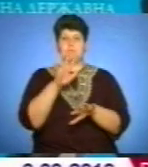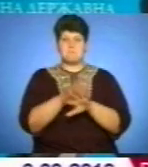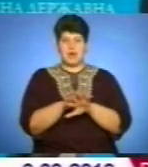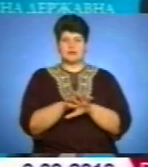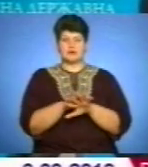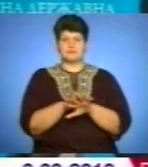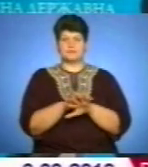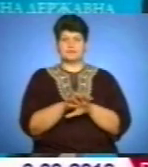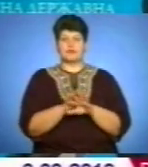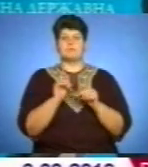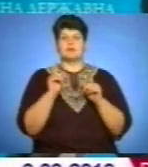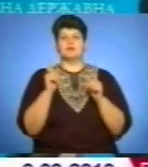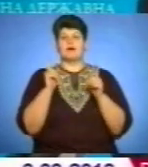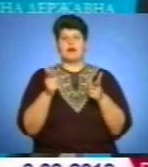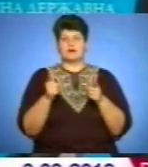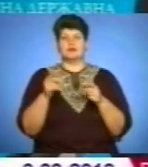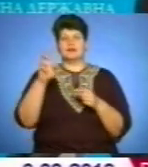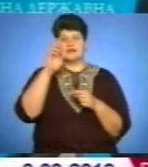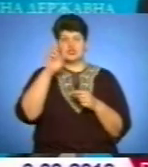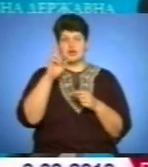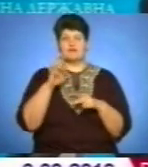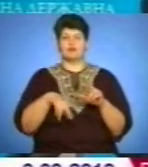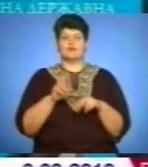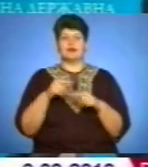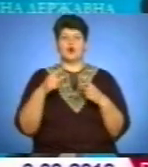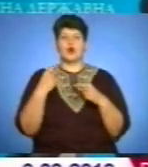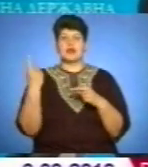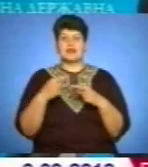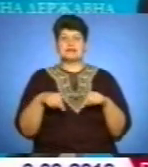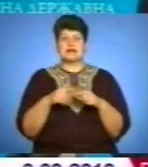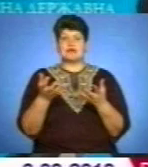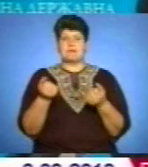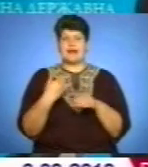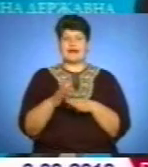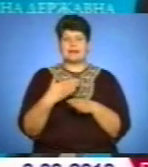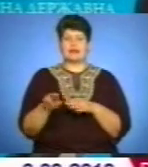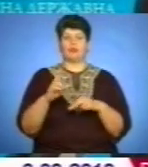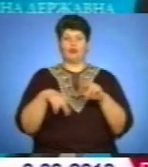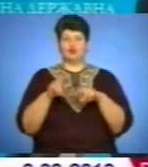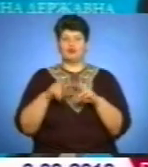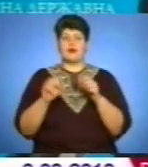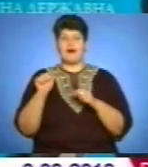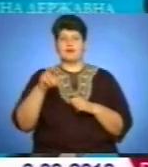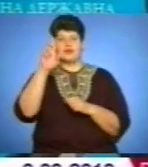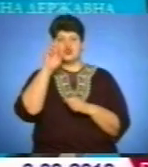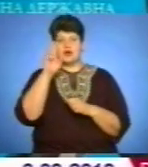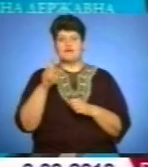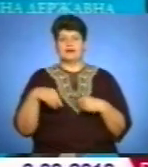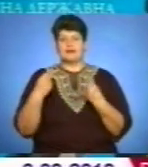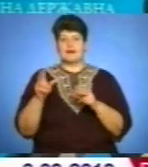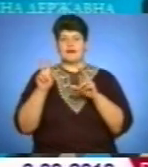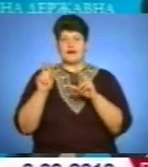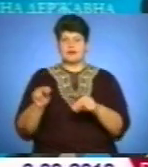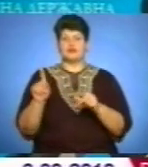під гарантії держави, будівельна організація бере кредит, будує, а держава дає гарантії,